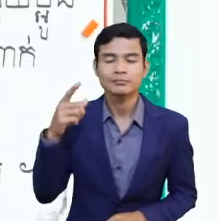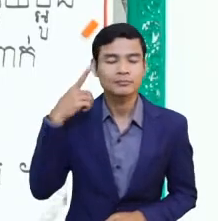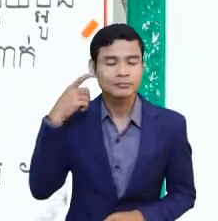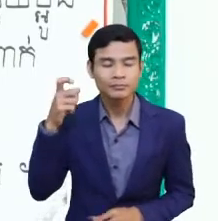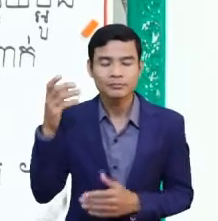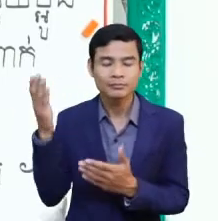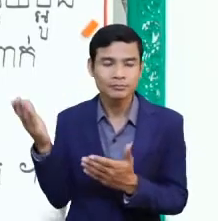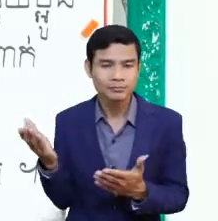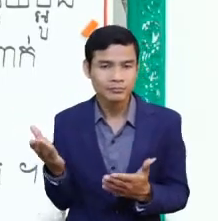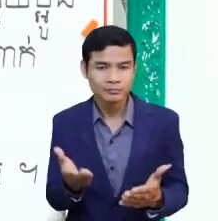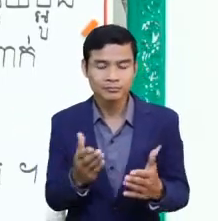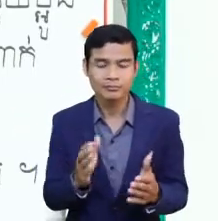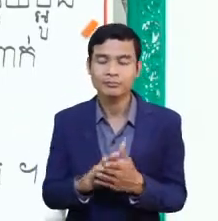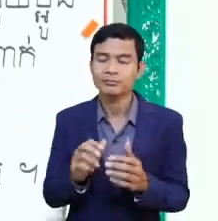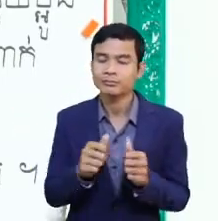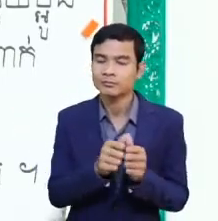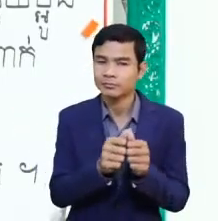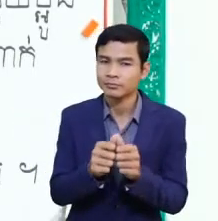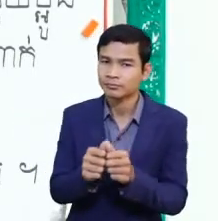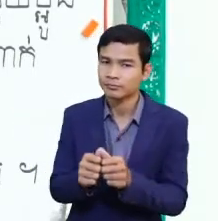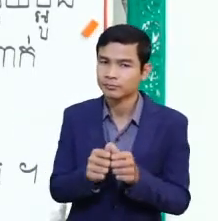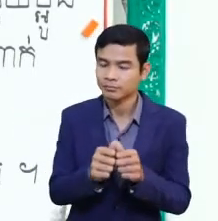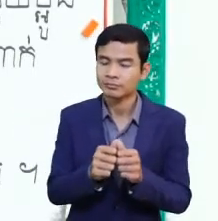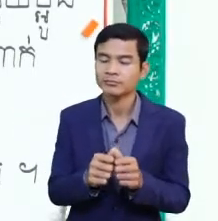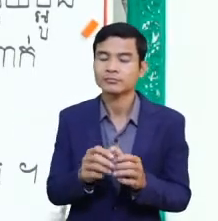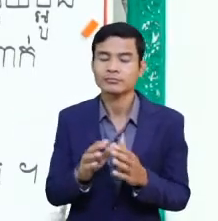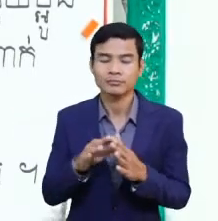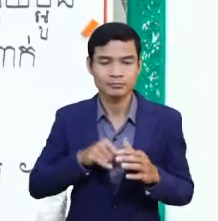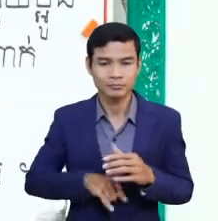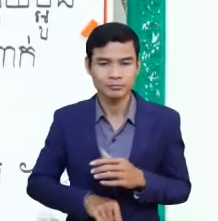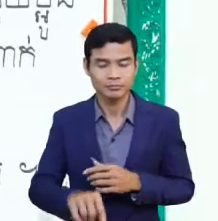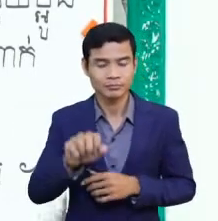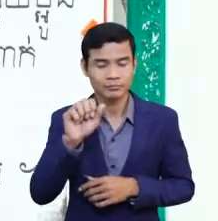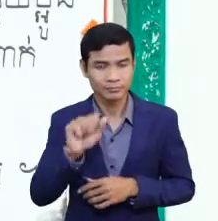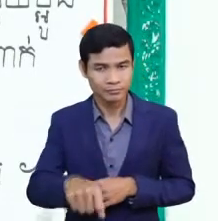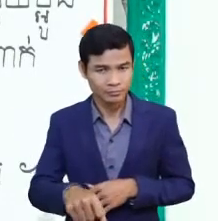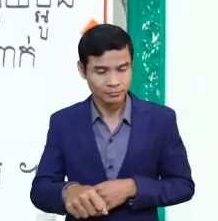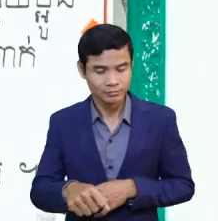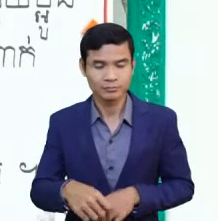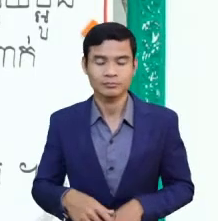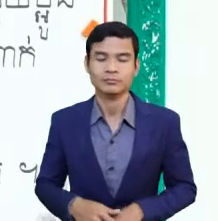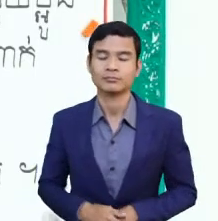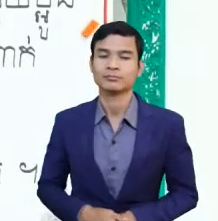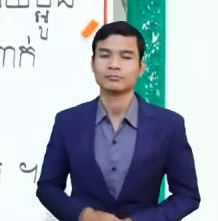anh chơi tớ chia mùi cồn đài rử tế